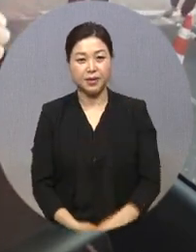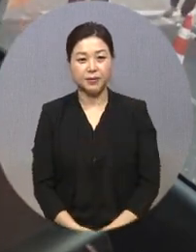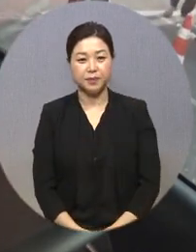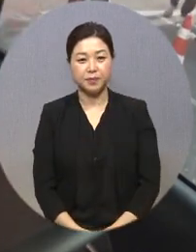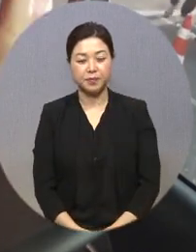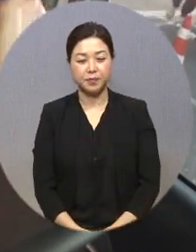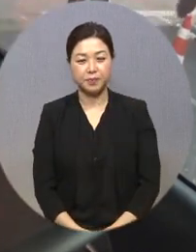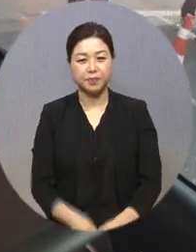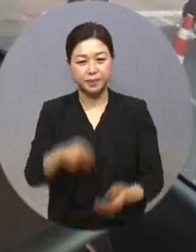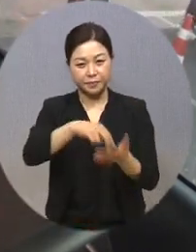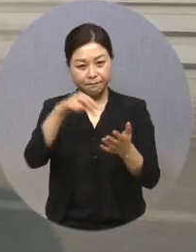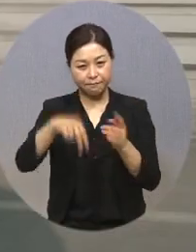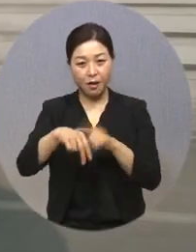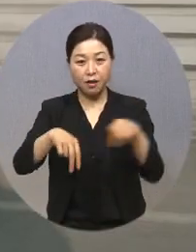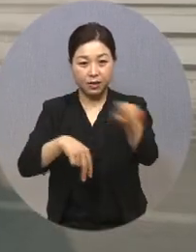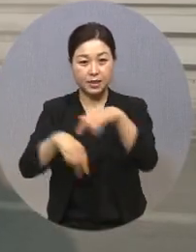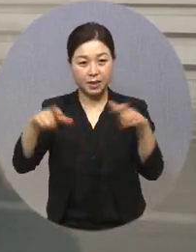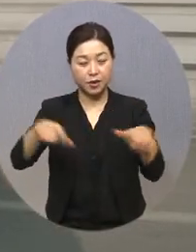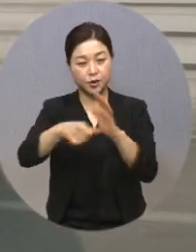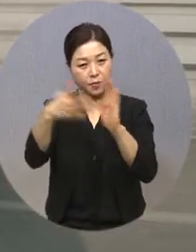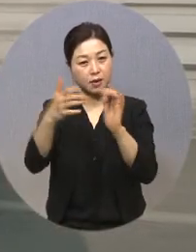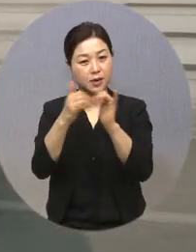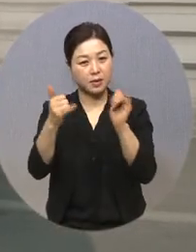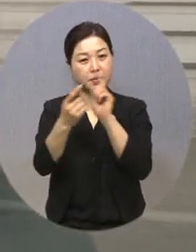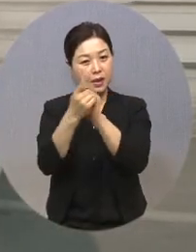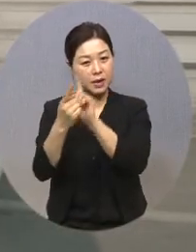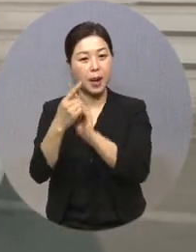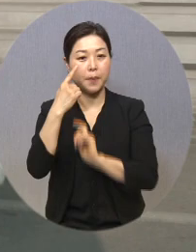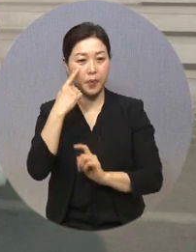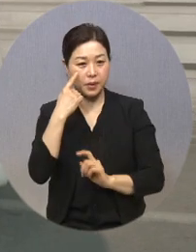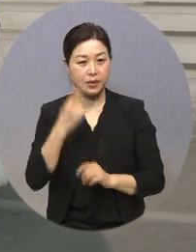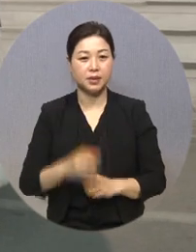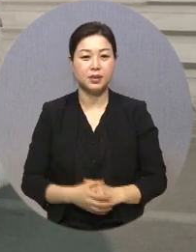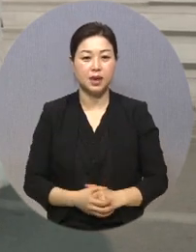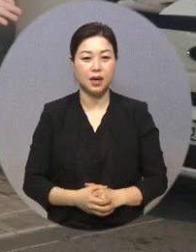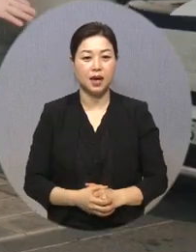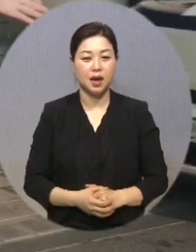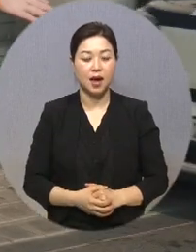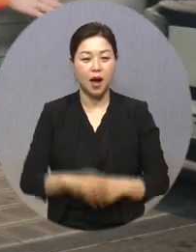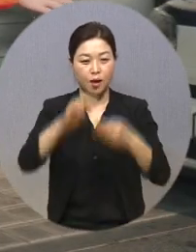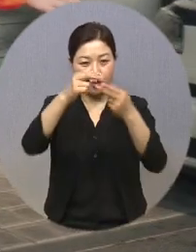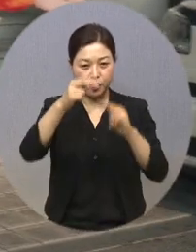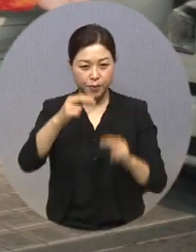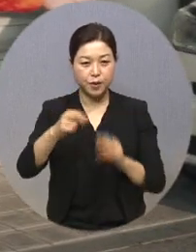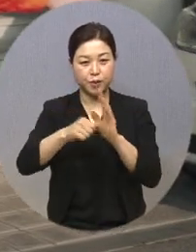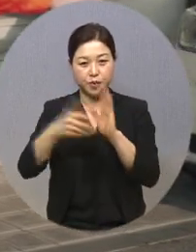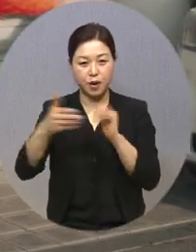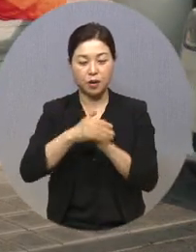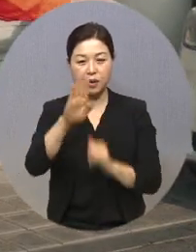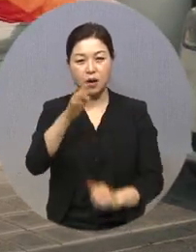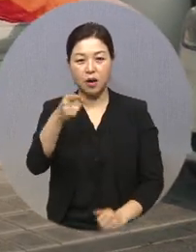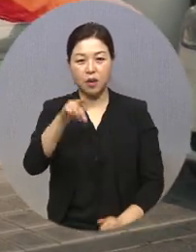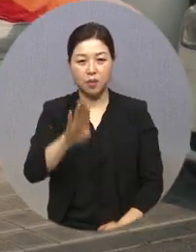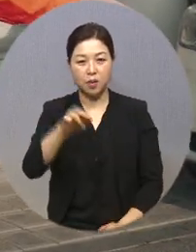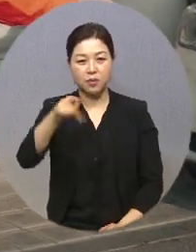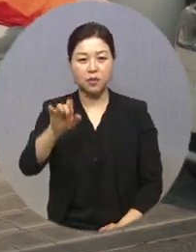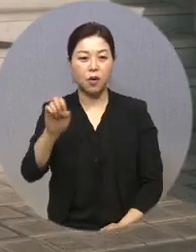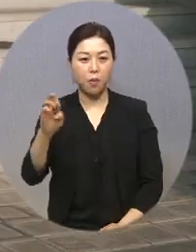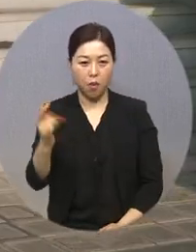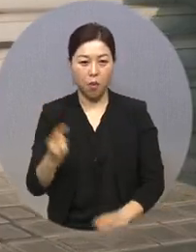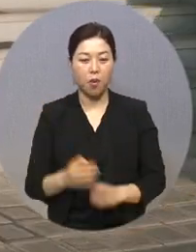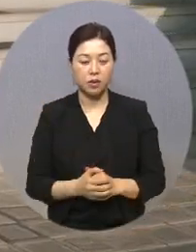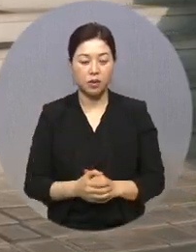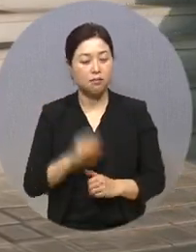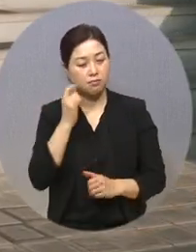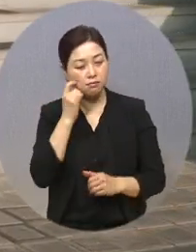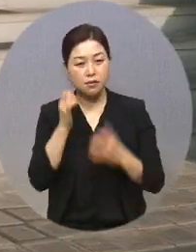렛츠고. 영광굴비는 밥상포야. 셀럽들은 아직 안 오신다고요? 제가 너무 일찍 도착한 건가요?